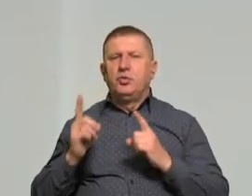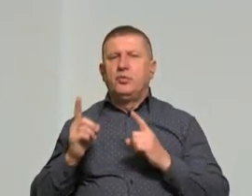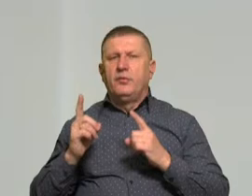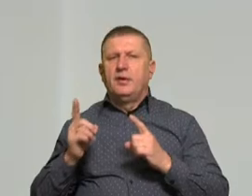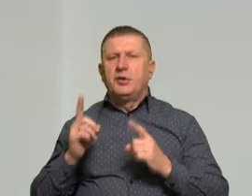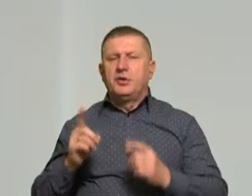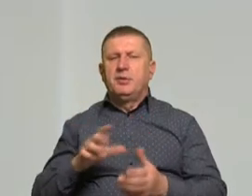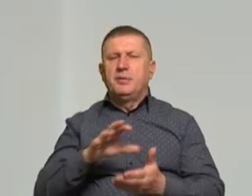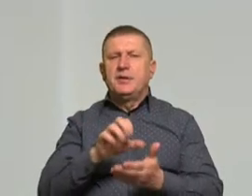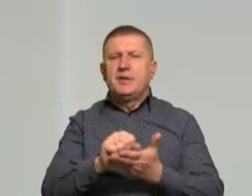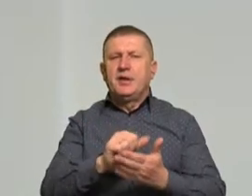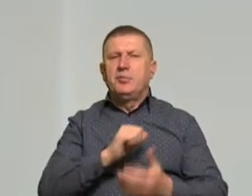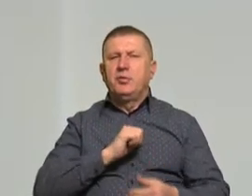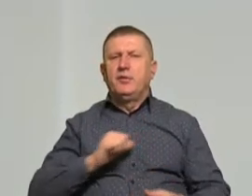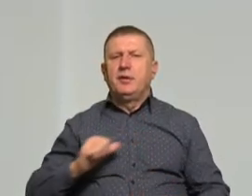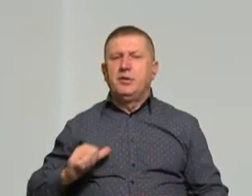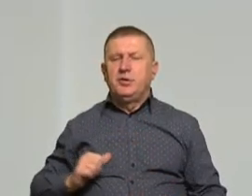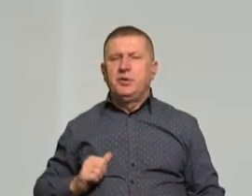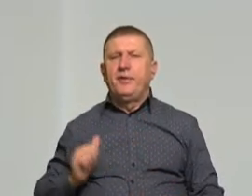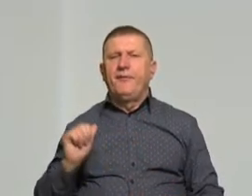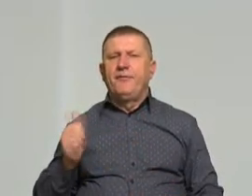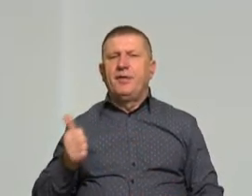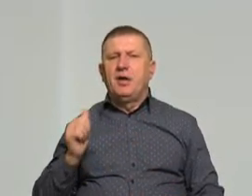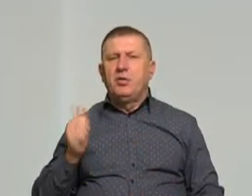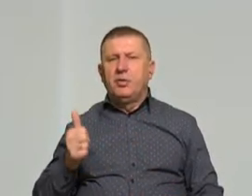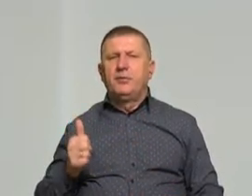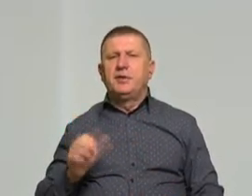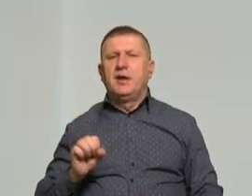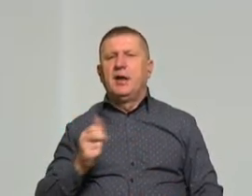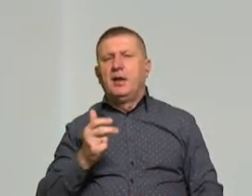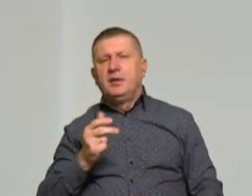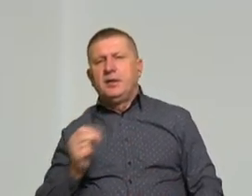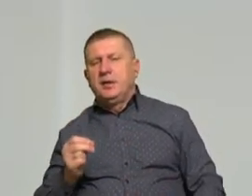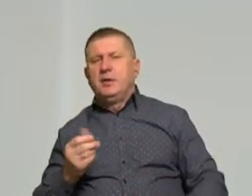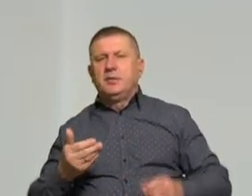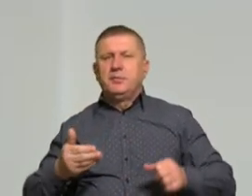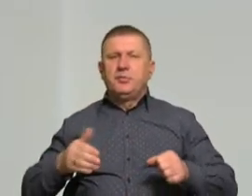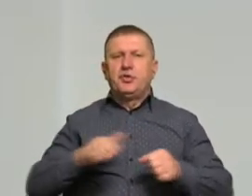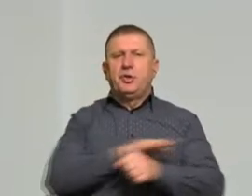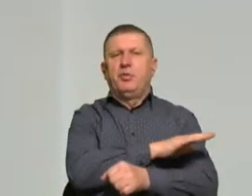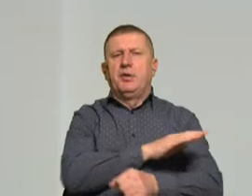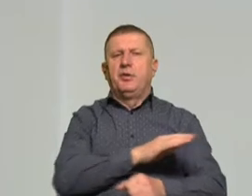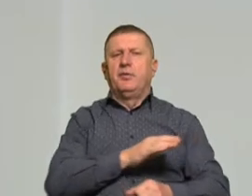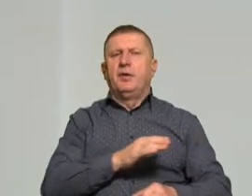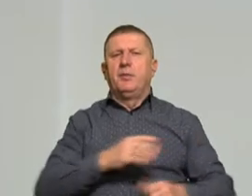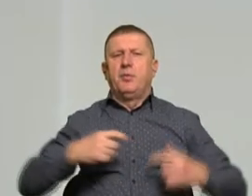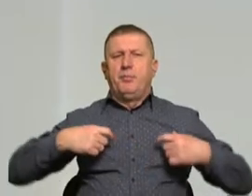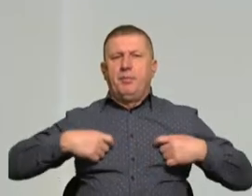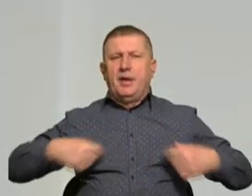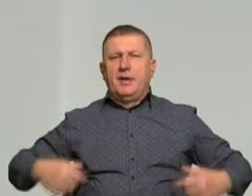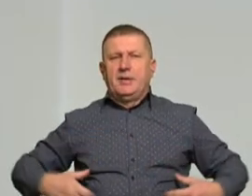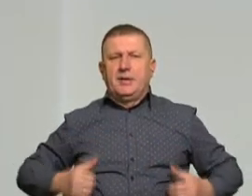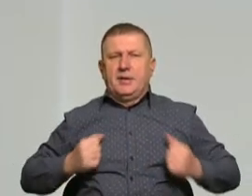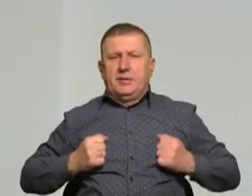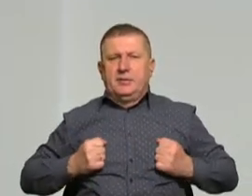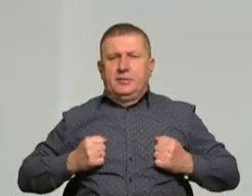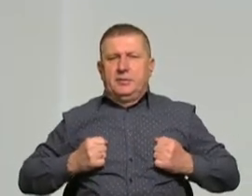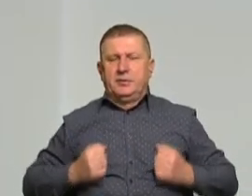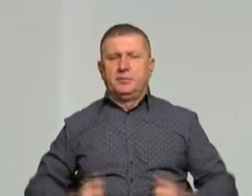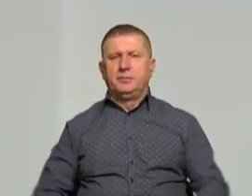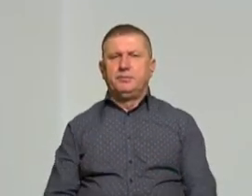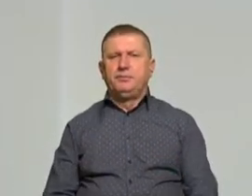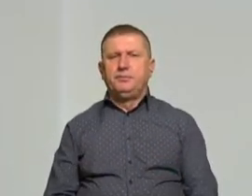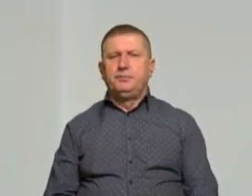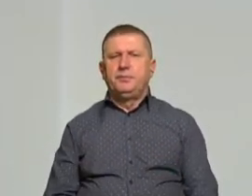zajmować fachowcy, ale nie tacy fachowcy, którzy twierdzą, że przeładowany autobus wynika z tego, że dzieci jeżdżą z plecakami na plecach. Szanowni